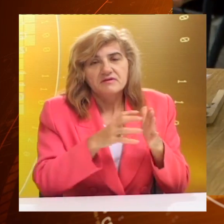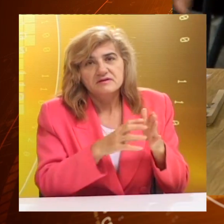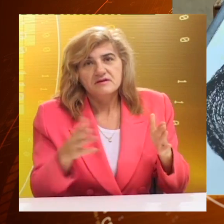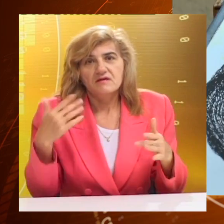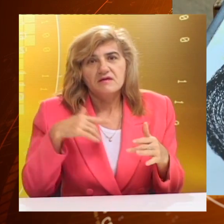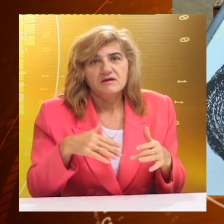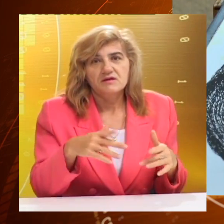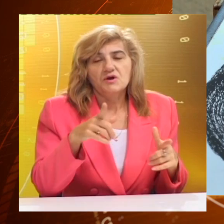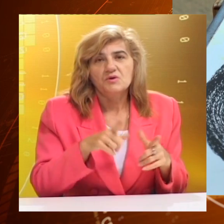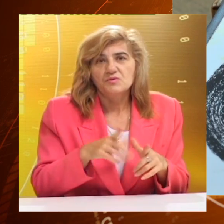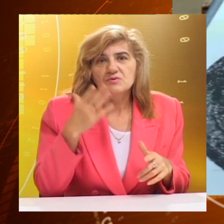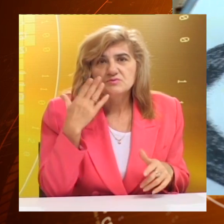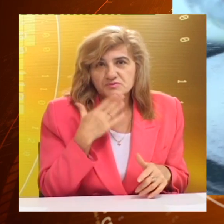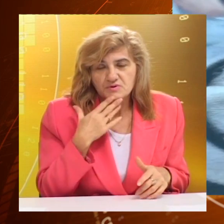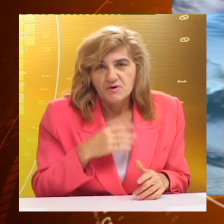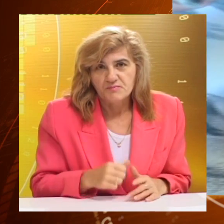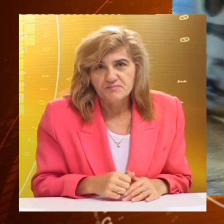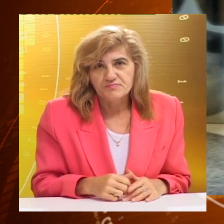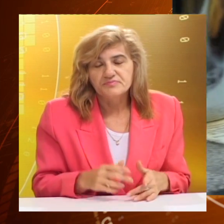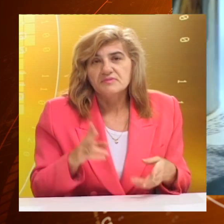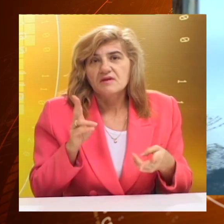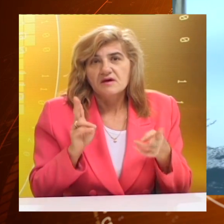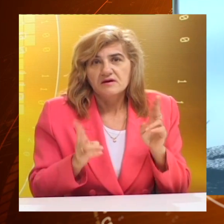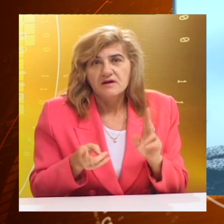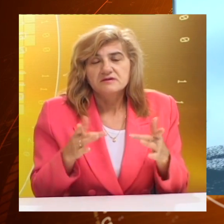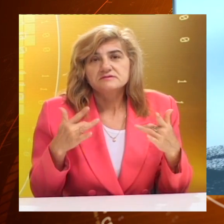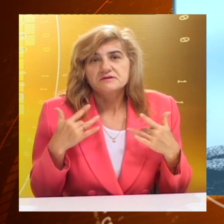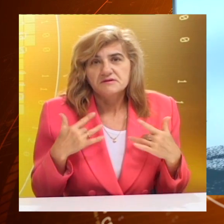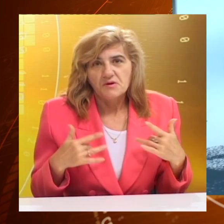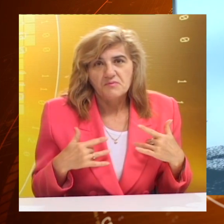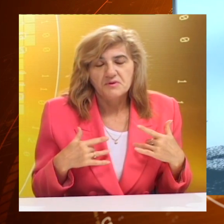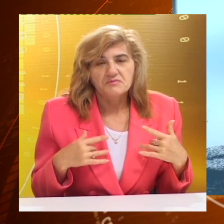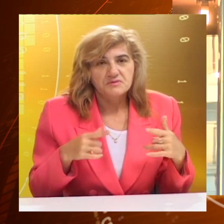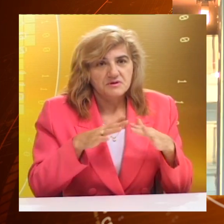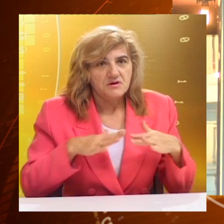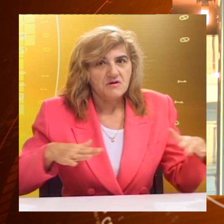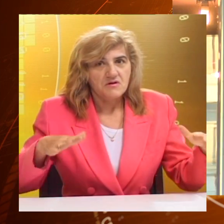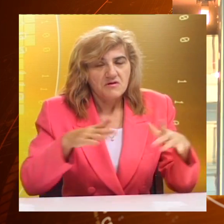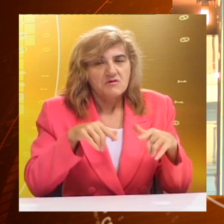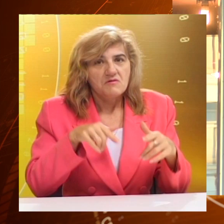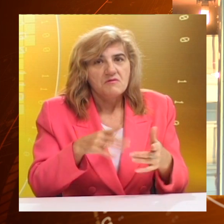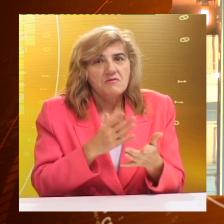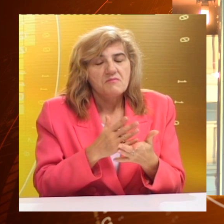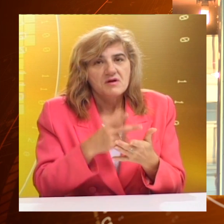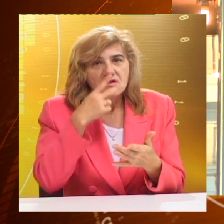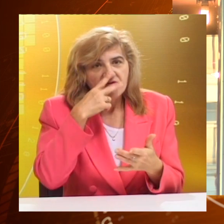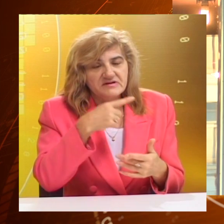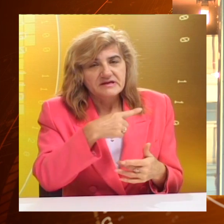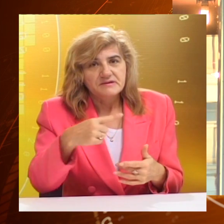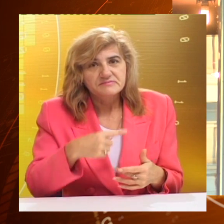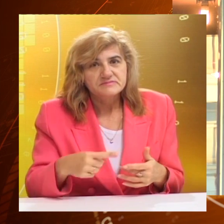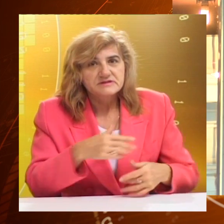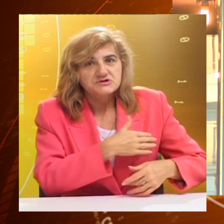školovanje. Eksperimente su izvodili učenici sa svojim nastavnicima i profesorima. Tema ovogodišnje Noći istraživača bila je nauka